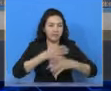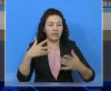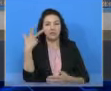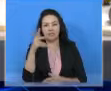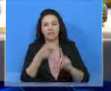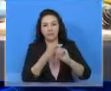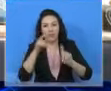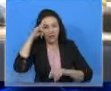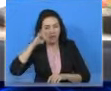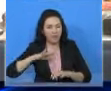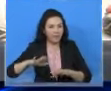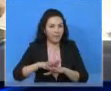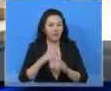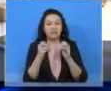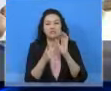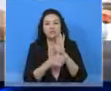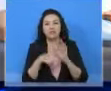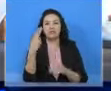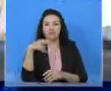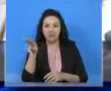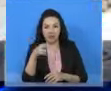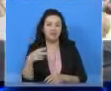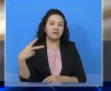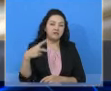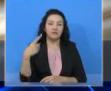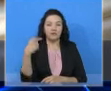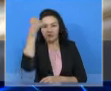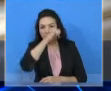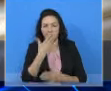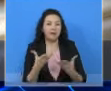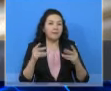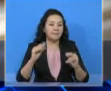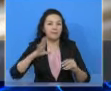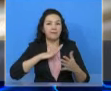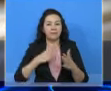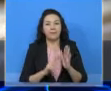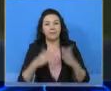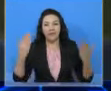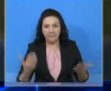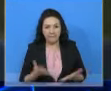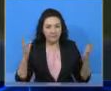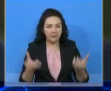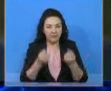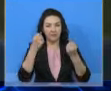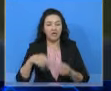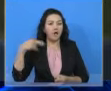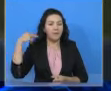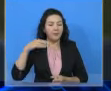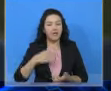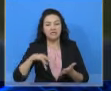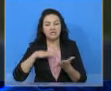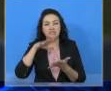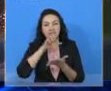30-летия независимости Казахстана 16 декабря 2021 года. Идея была воплощена в жизнь благодаря поддержке главы края и местного